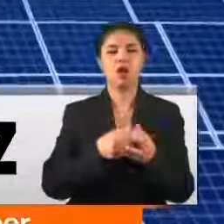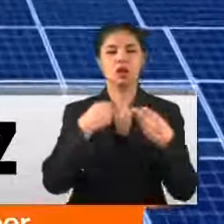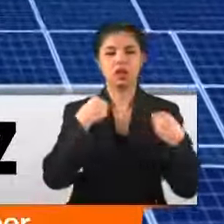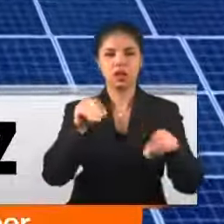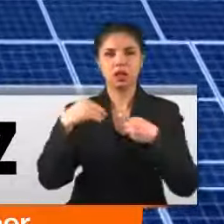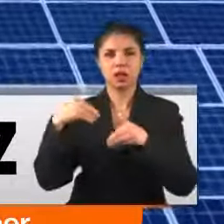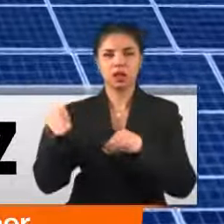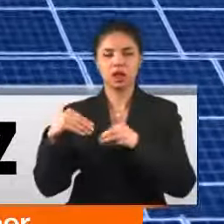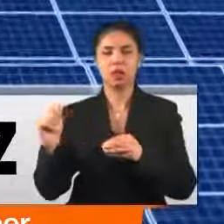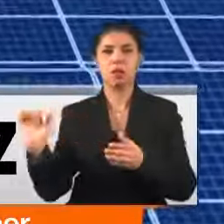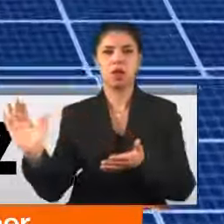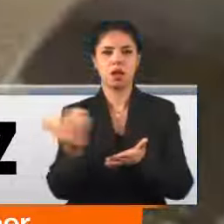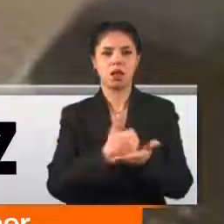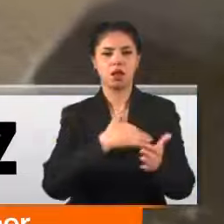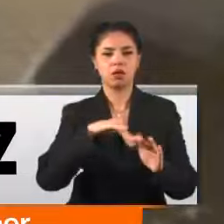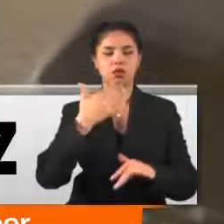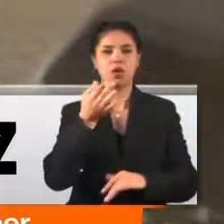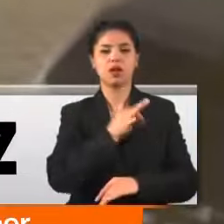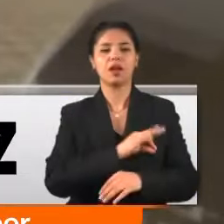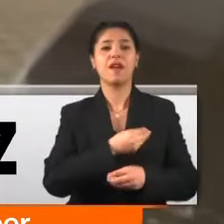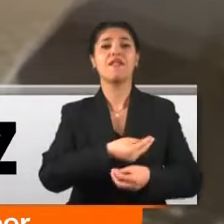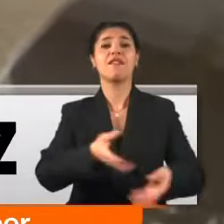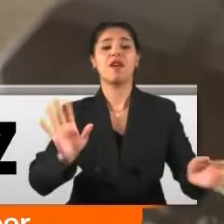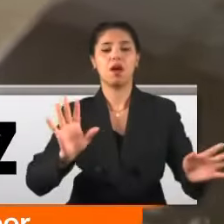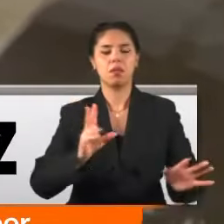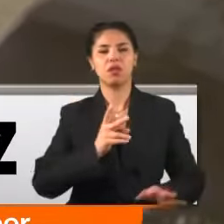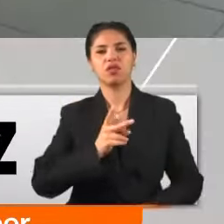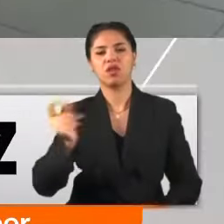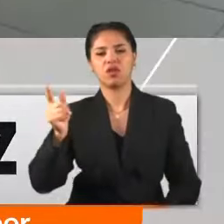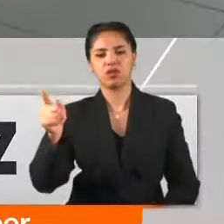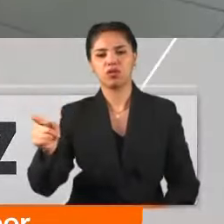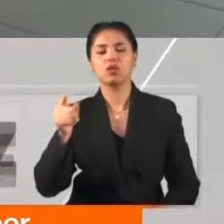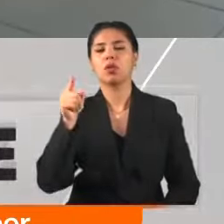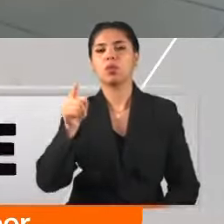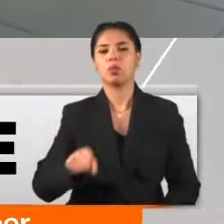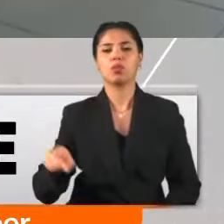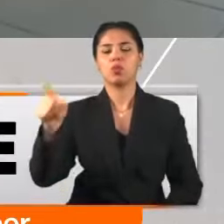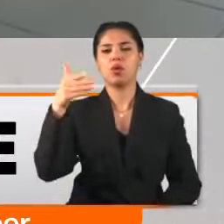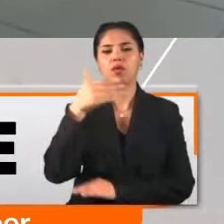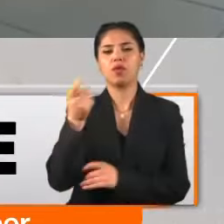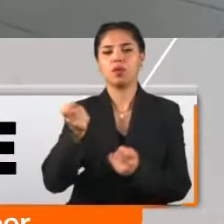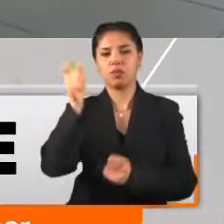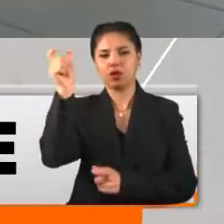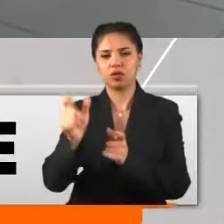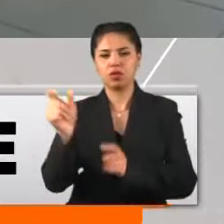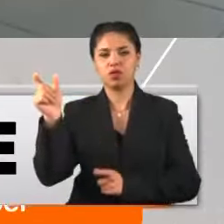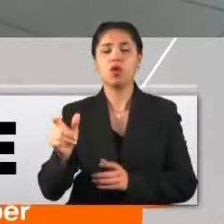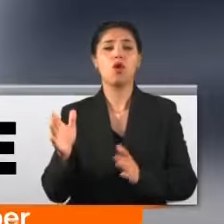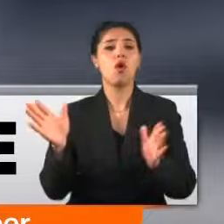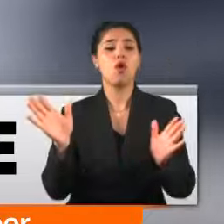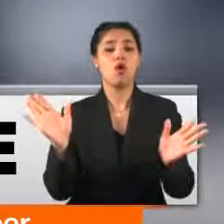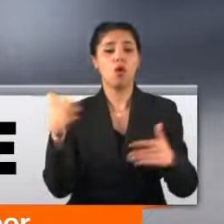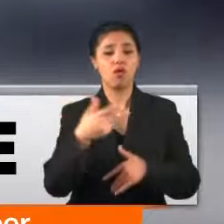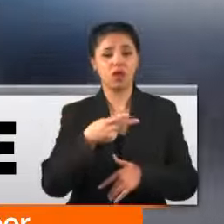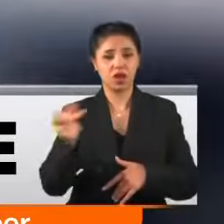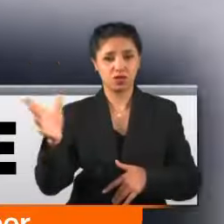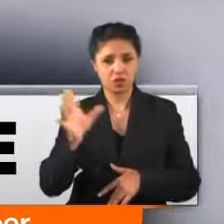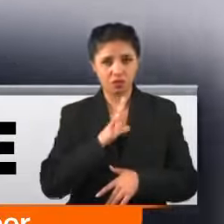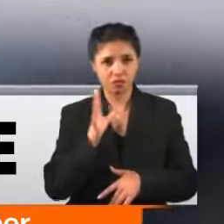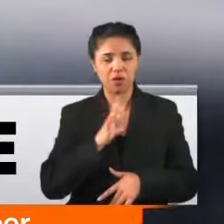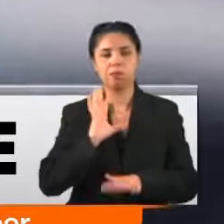Milyonları topladıktan sonra karları dağıtmadan ortadan kayboldular. Şirket çalışanları bu defa ofisi boşaltırken ortaya çıktı. Kehalet